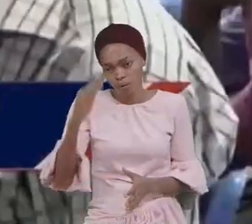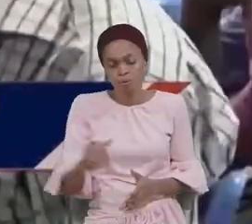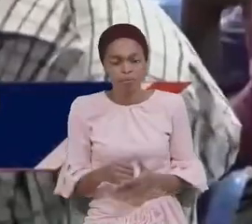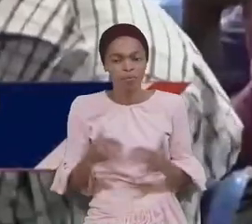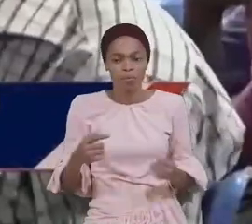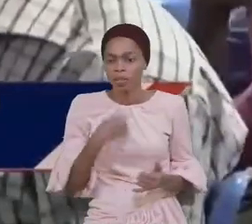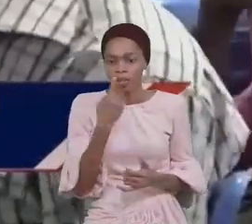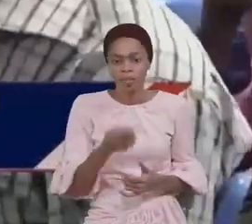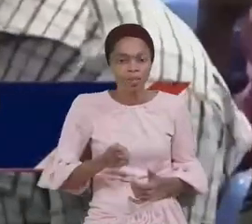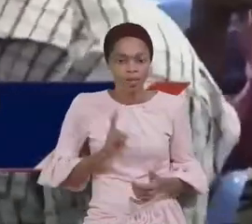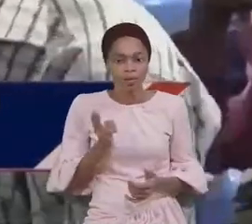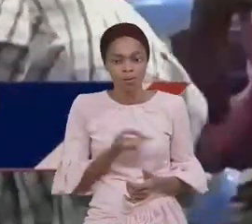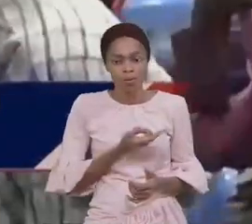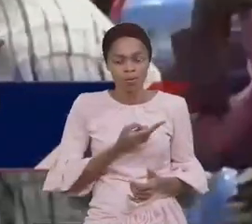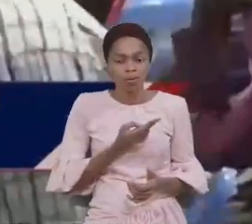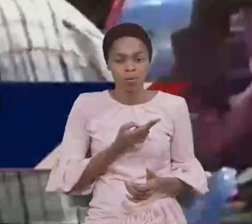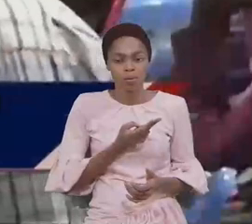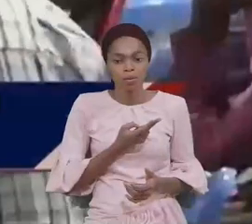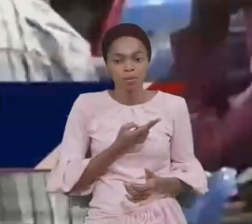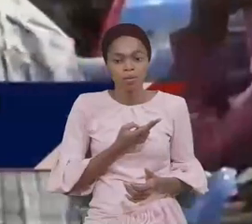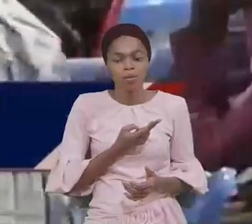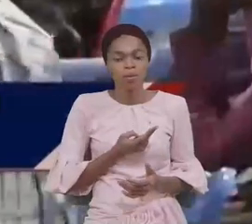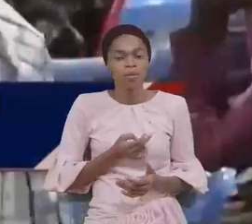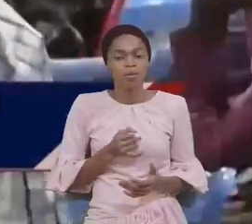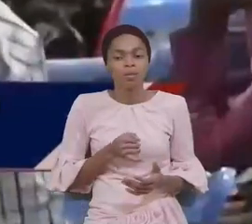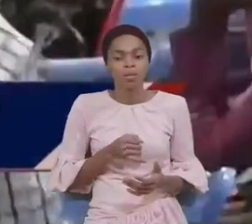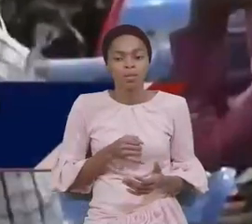Alors, cela nous dit qu'il faut une poursuite.